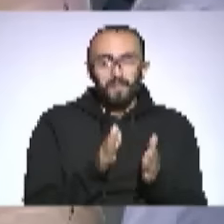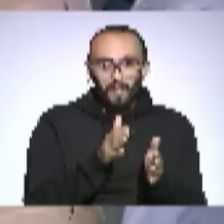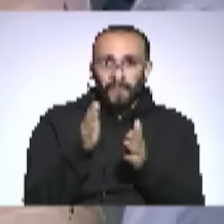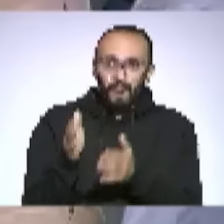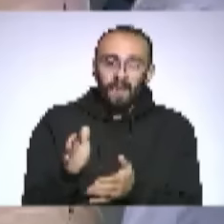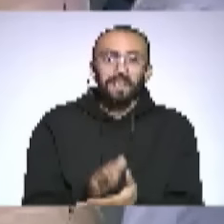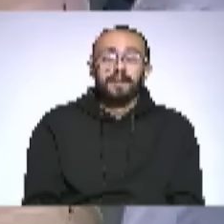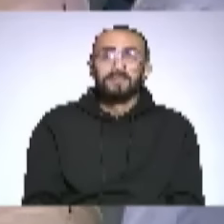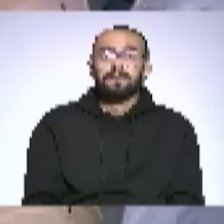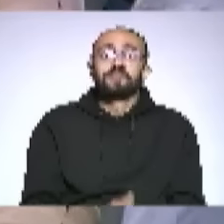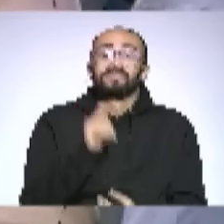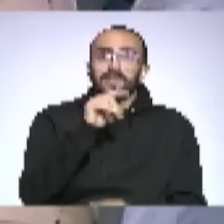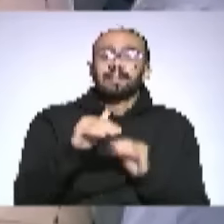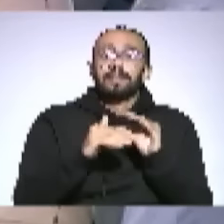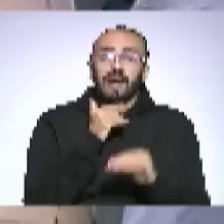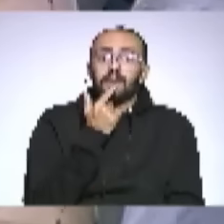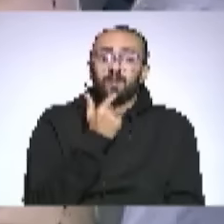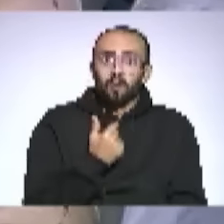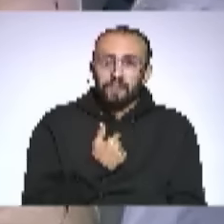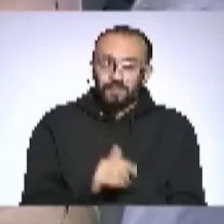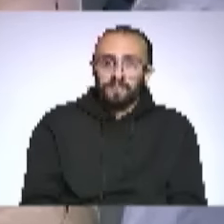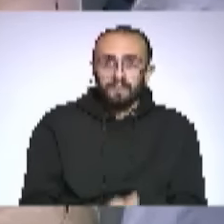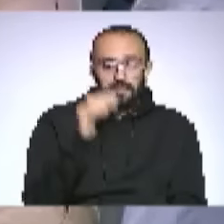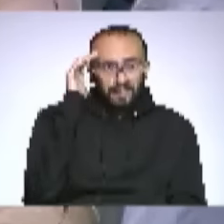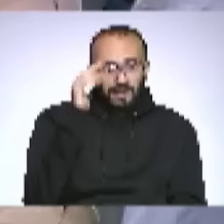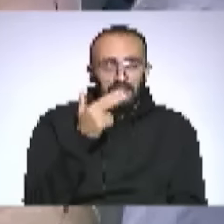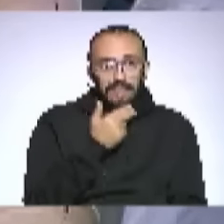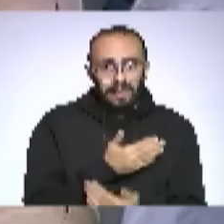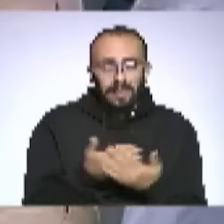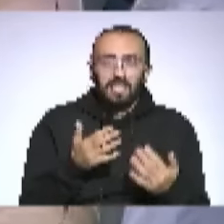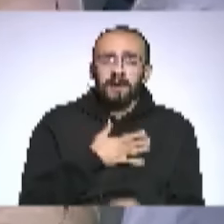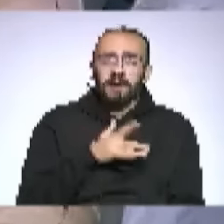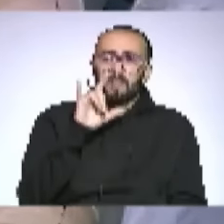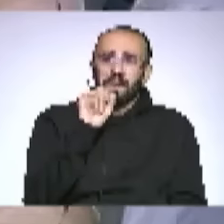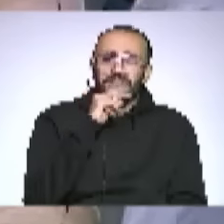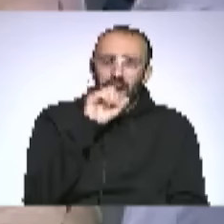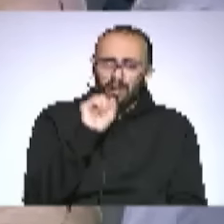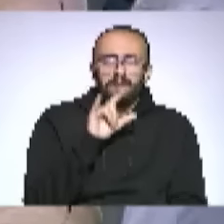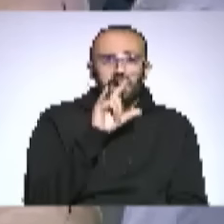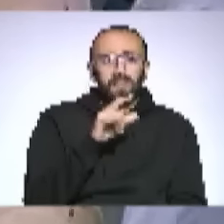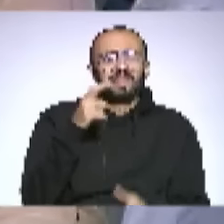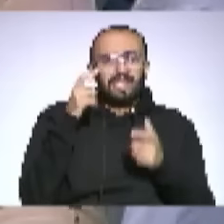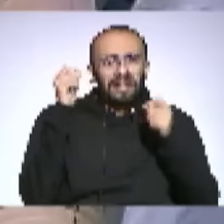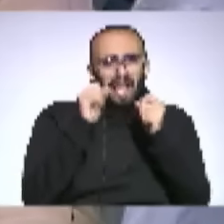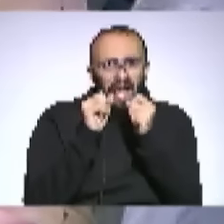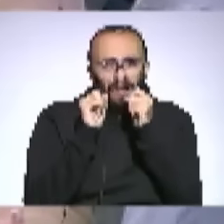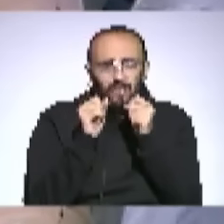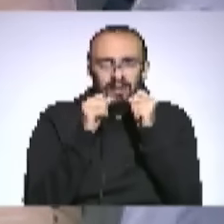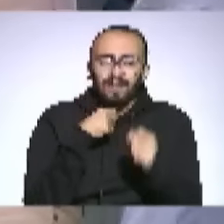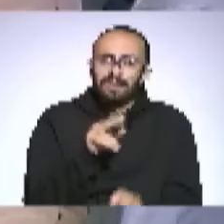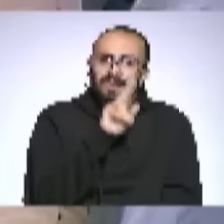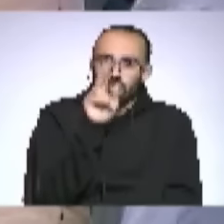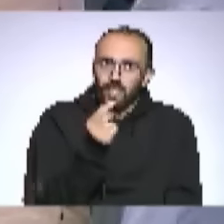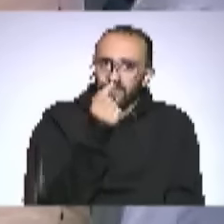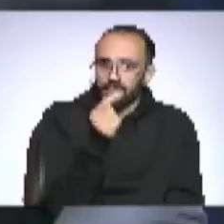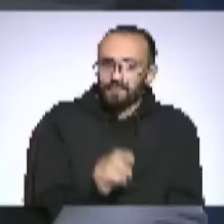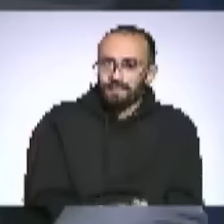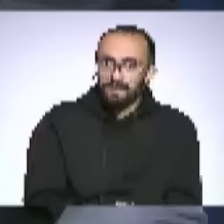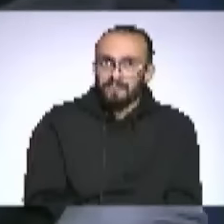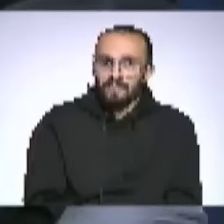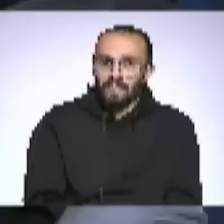ا في رساله ثانيه بتقول بقى مساء الخير انا بحبك جدا وبحب سيدنا قوي عايزه اسال سؤال لسيدنا هي جدا